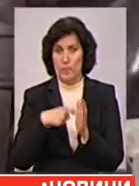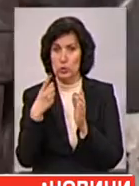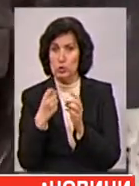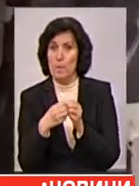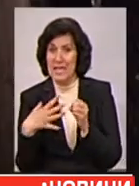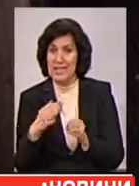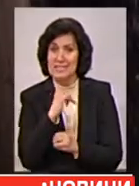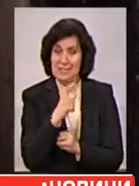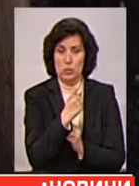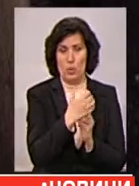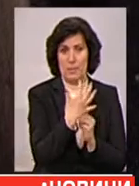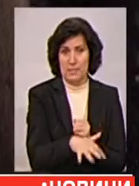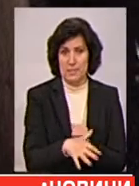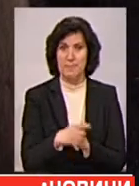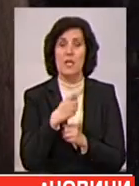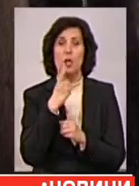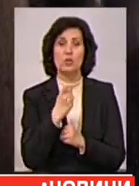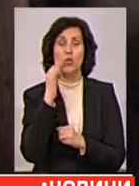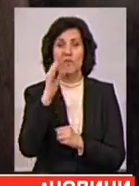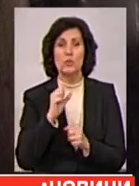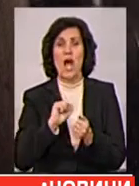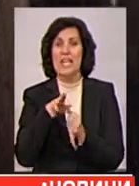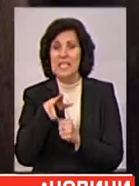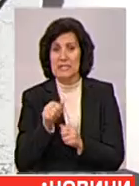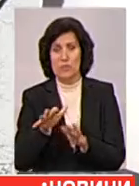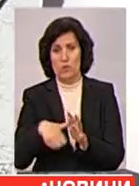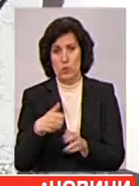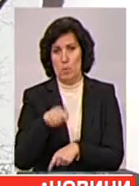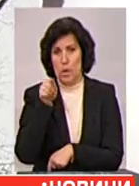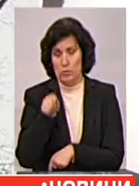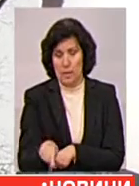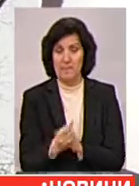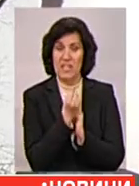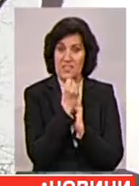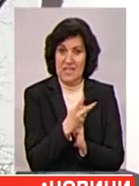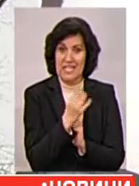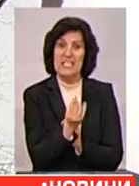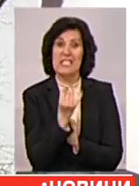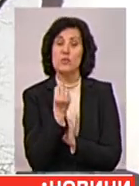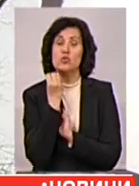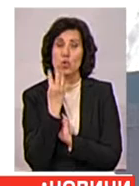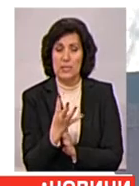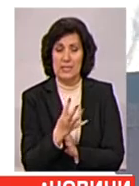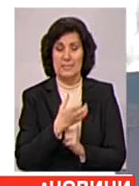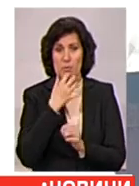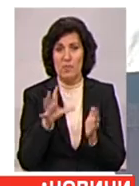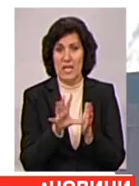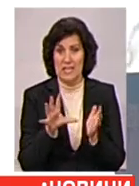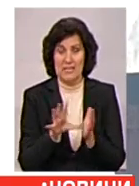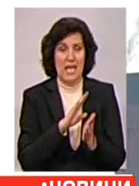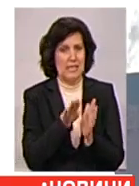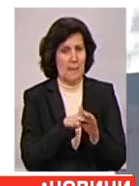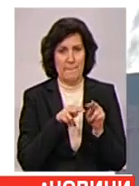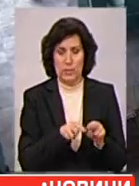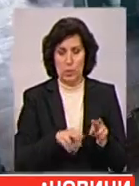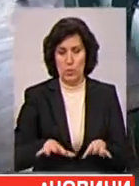зі 150. Майже 100% антрациту видобувають саме там. Водночас 12 з 14 українських теплових електростанцій на підконтрольній